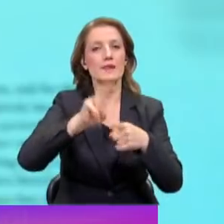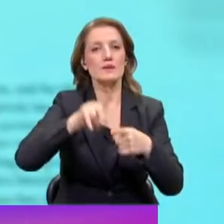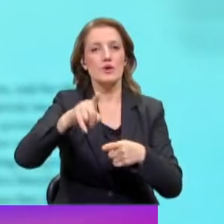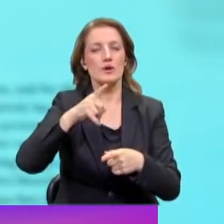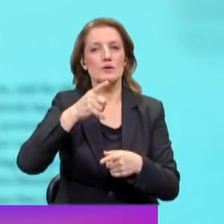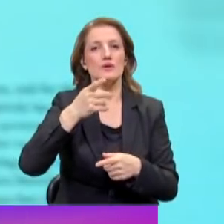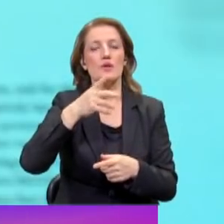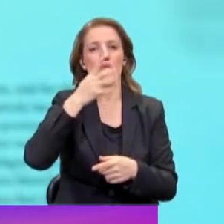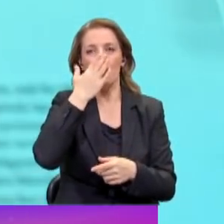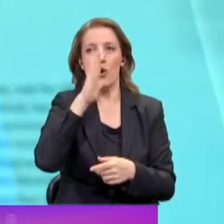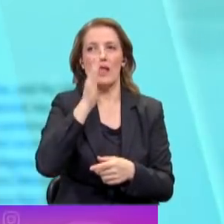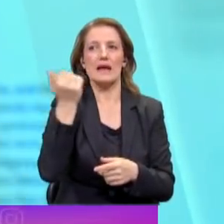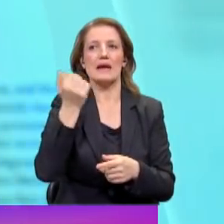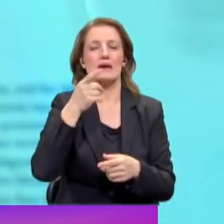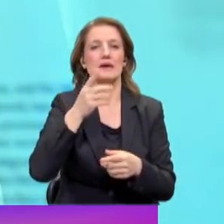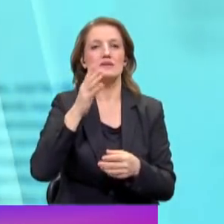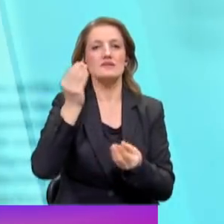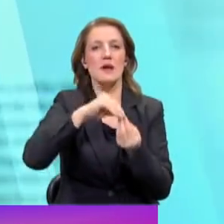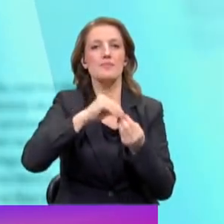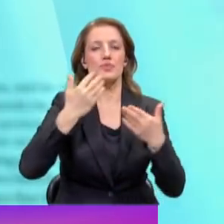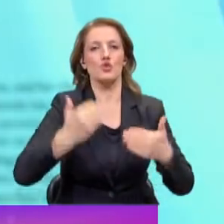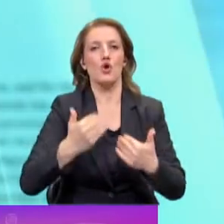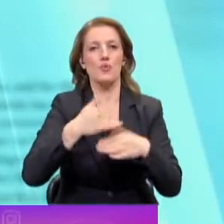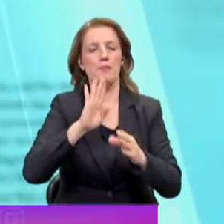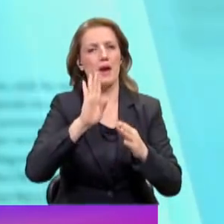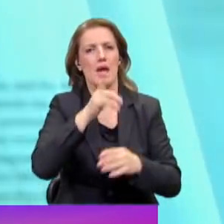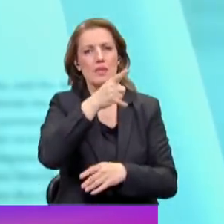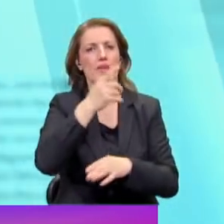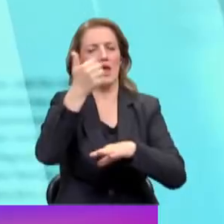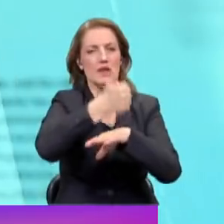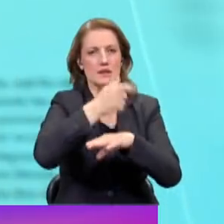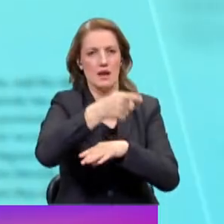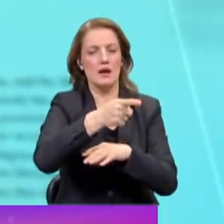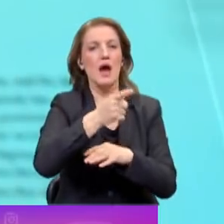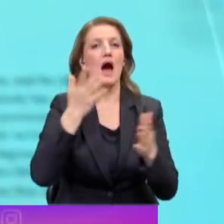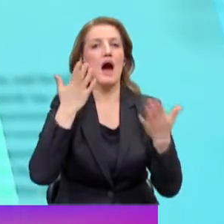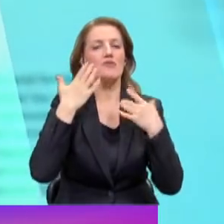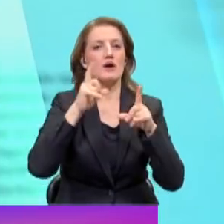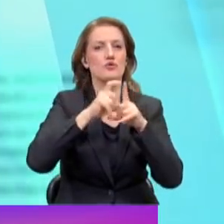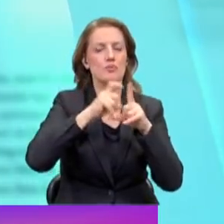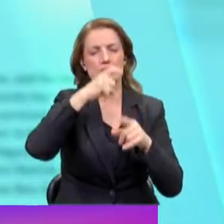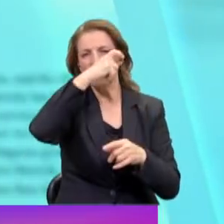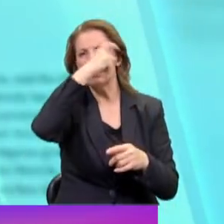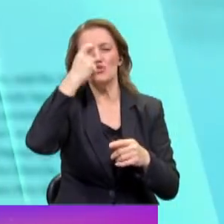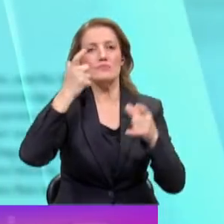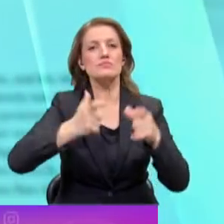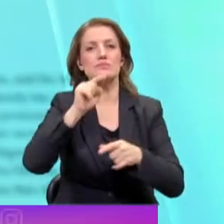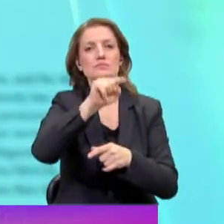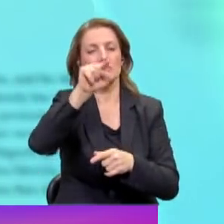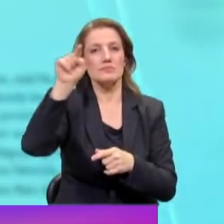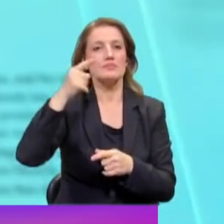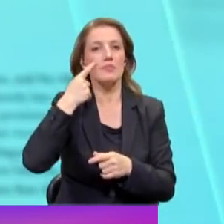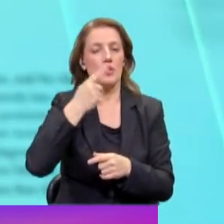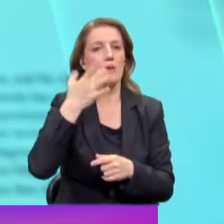geliyor. Nedir? Zamma doymayan iktidar doğalgaza iklim tarifesi getiriyor. Ilıman ildeki vatandaş